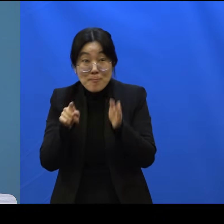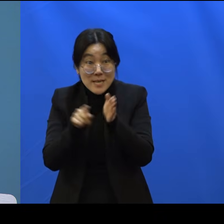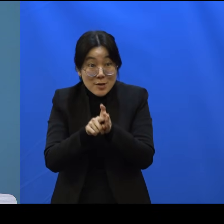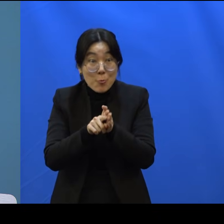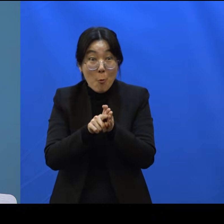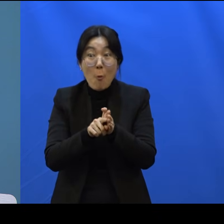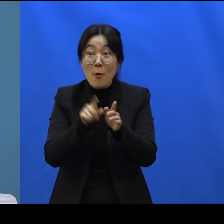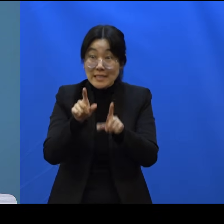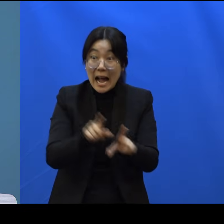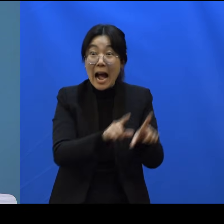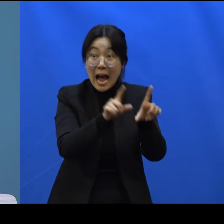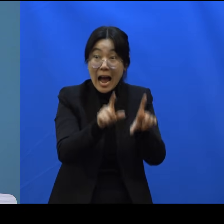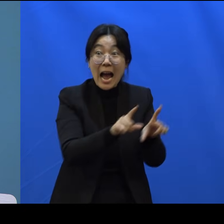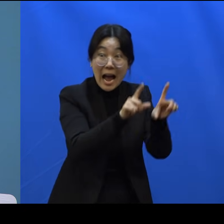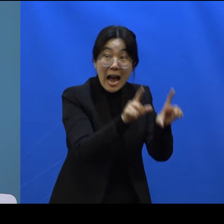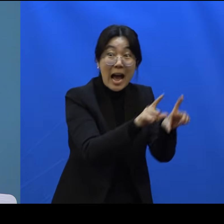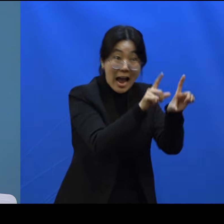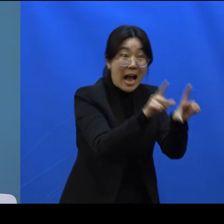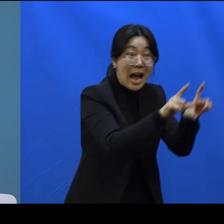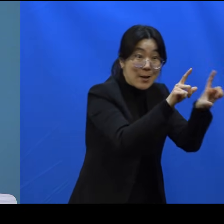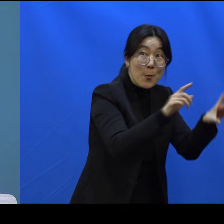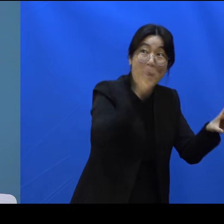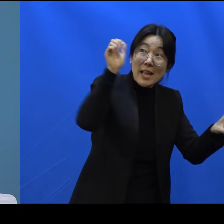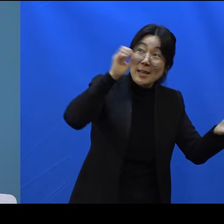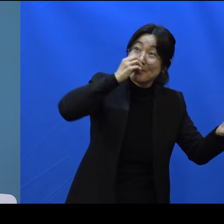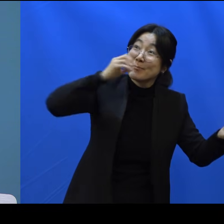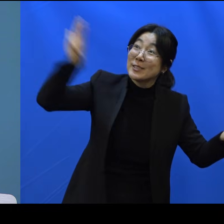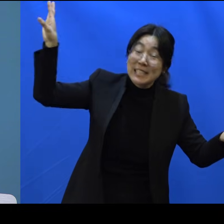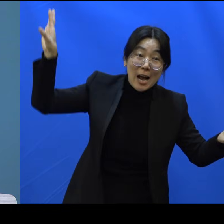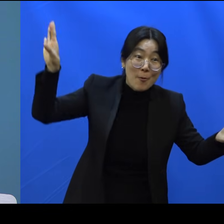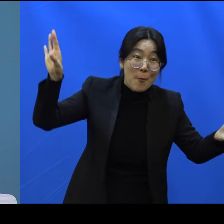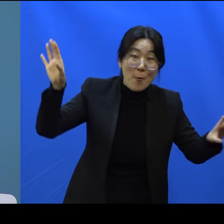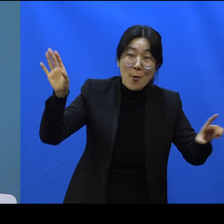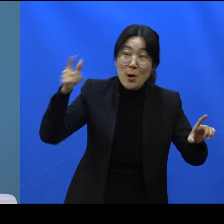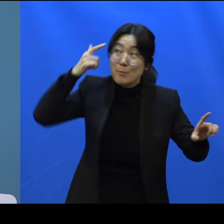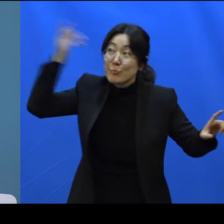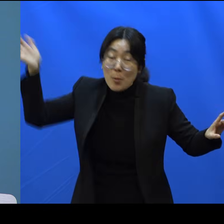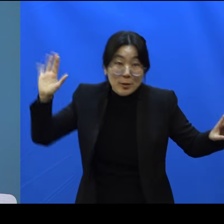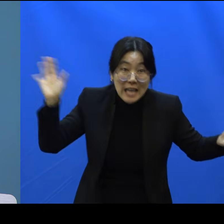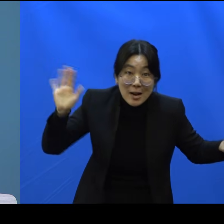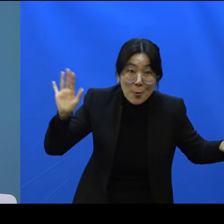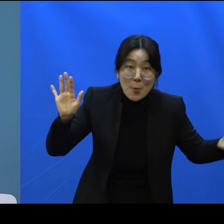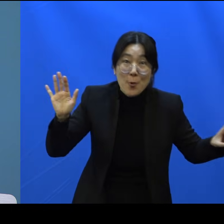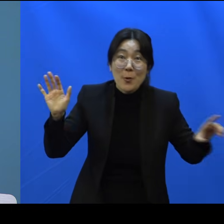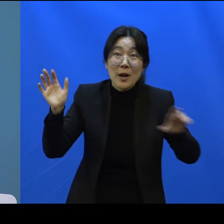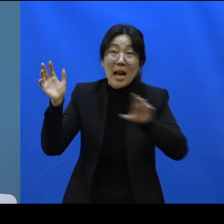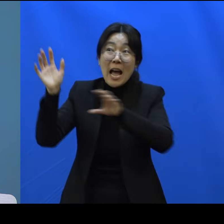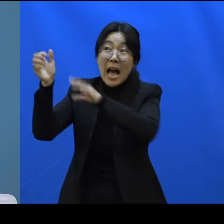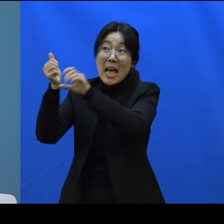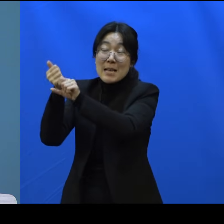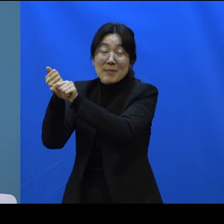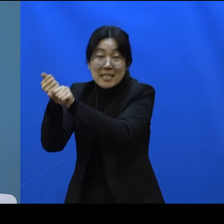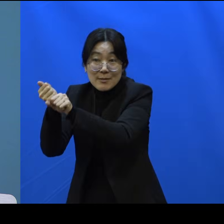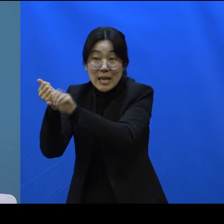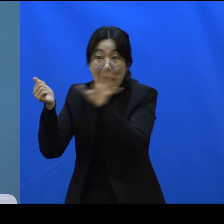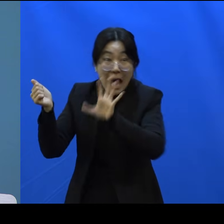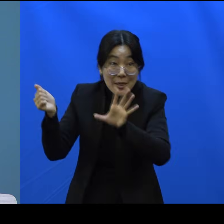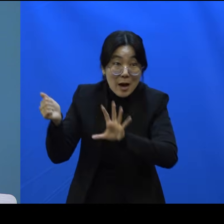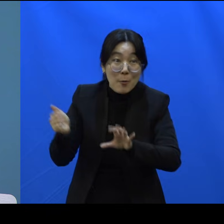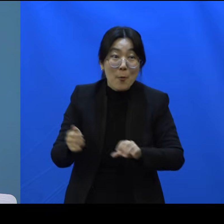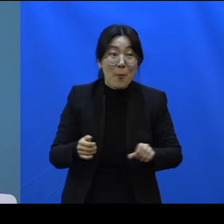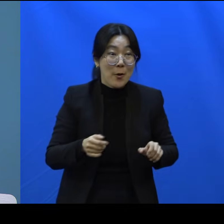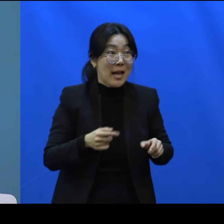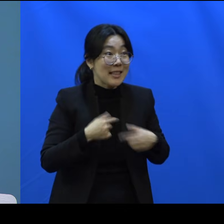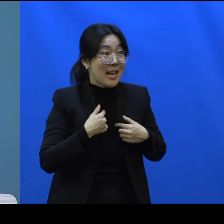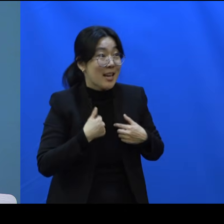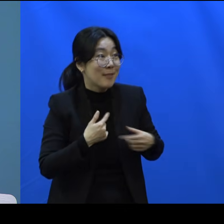그것 때문에 하나님의 능력을 무시해요. 의지하지 않아요. 아니, 하나님의 능력이 있는 줄도 모르고 살아요. 왜